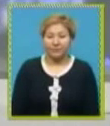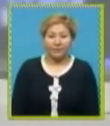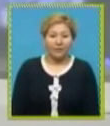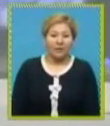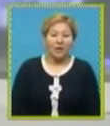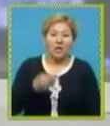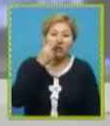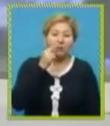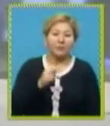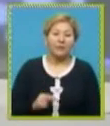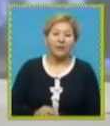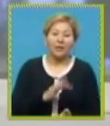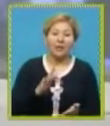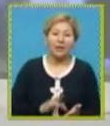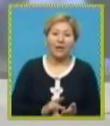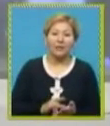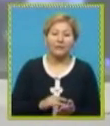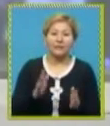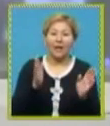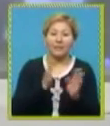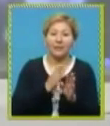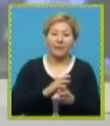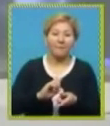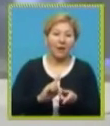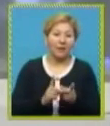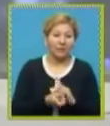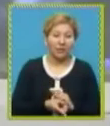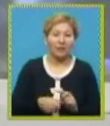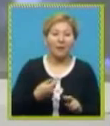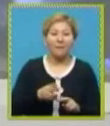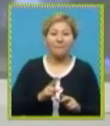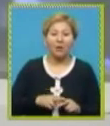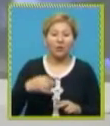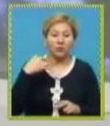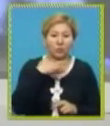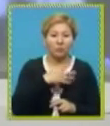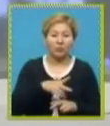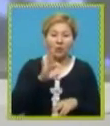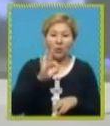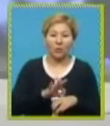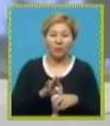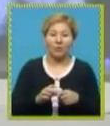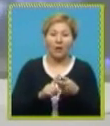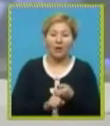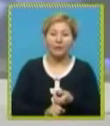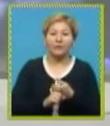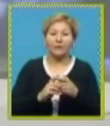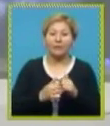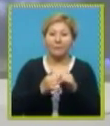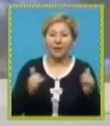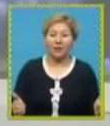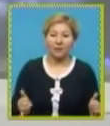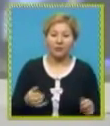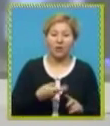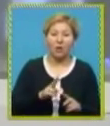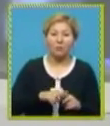Жалғастырамыз. Шымкентте құбылмалы ауа райының кесірінен жедел респираторлы вирустық инфекцияны жұқтырғандардың қарасы қалындаған. Бұл туралы Шымкент